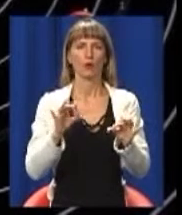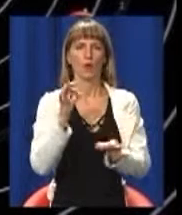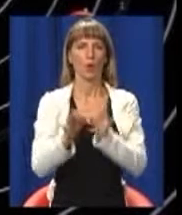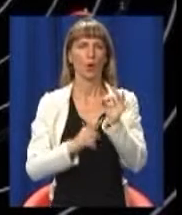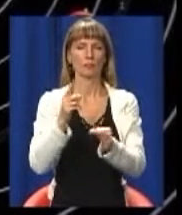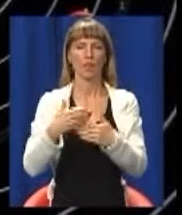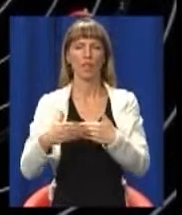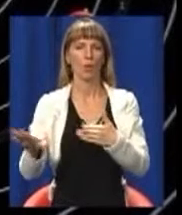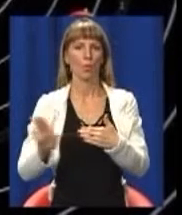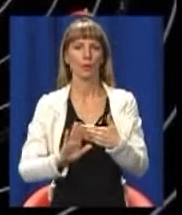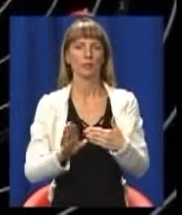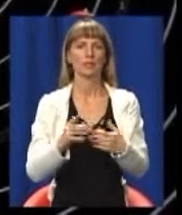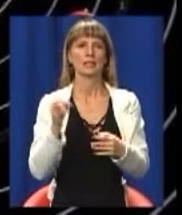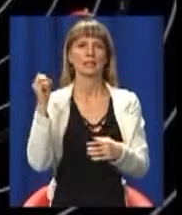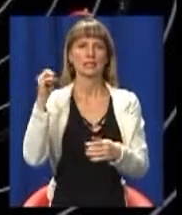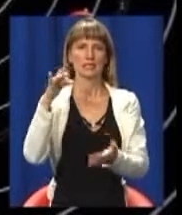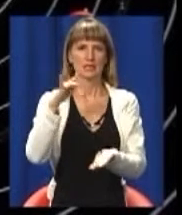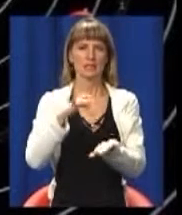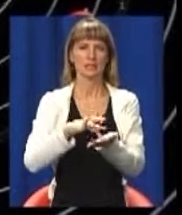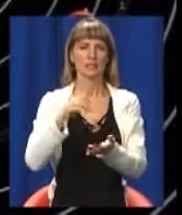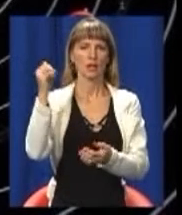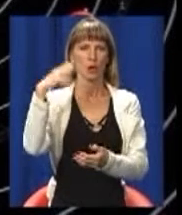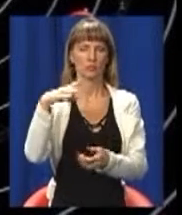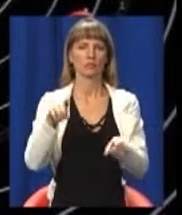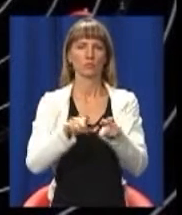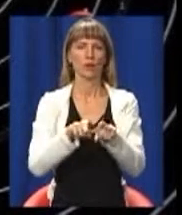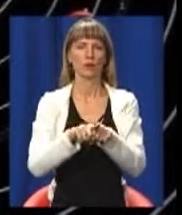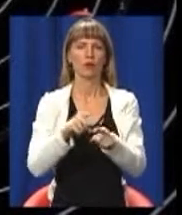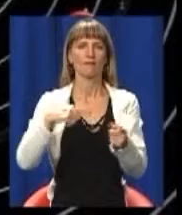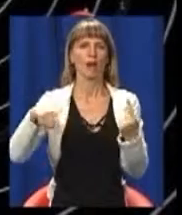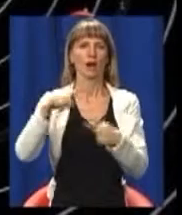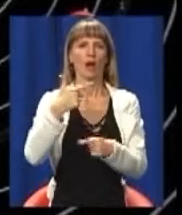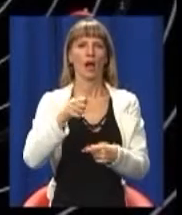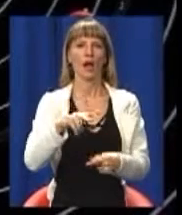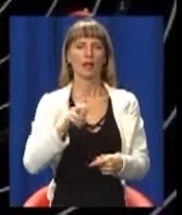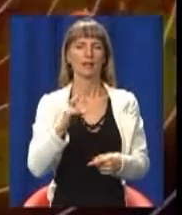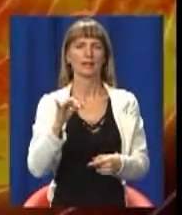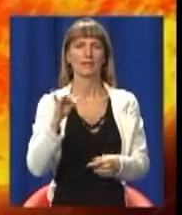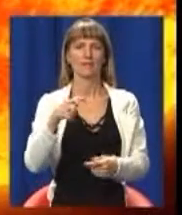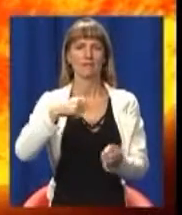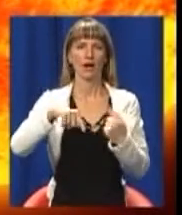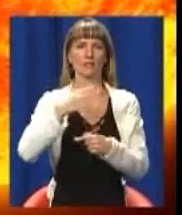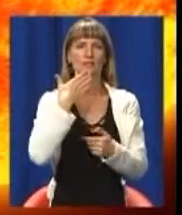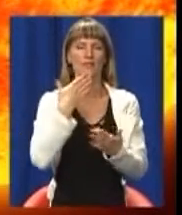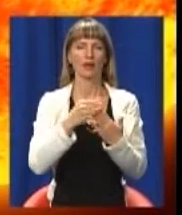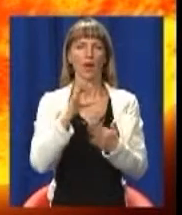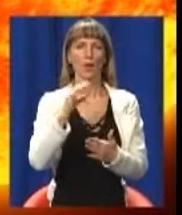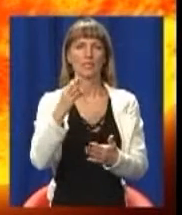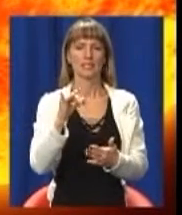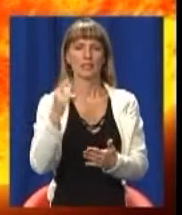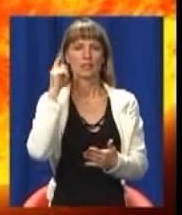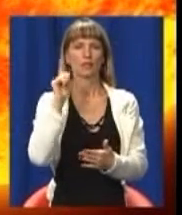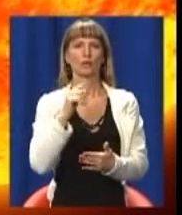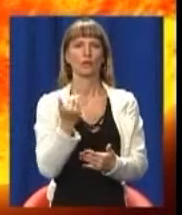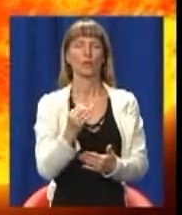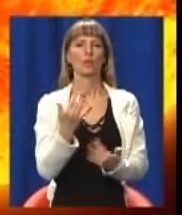Сонце, в свою чергу, теж обертається навколо центру галактики разом з іншими небесними тілами, а також навколо своєї осі. А чи знали ви, мої дорогенькі,